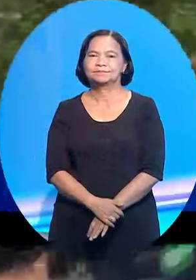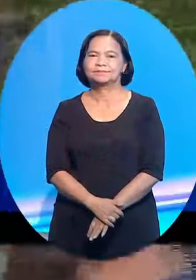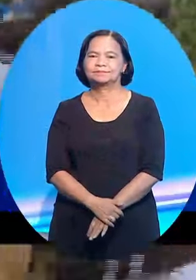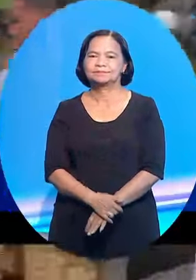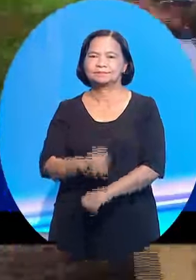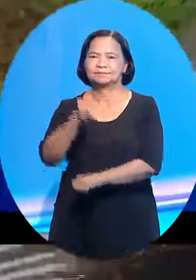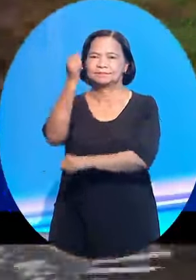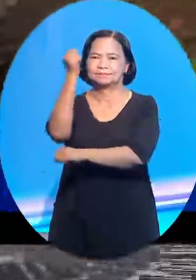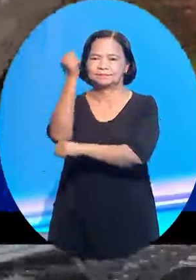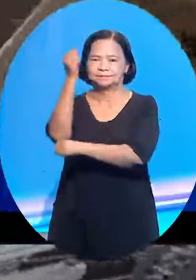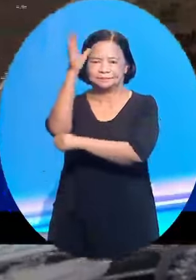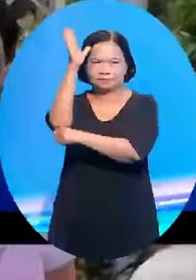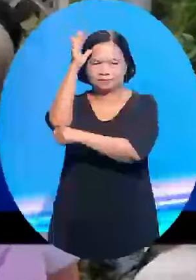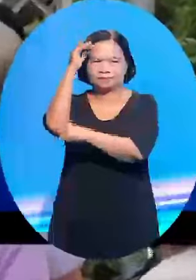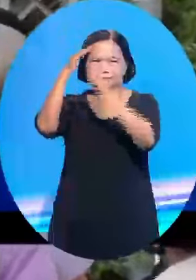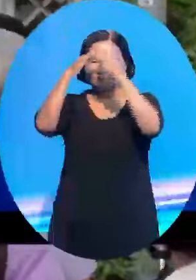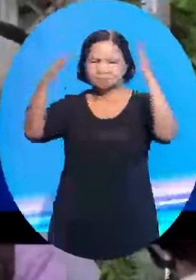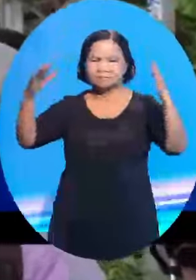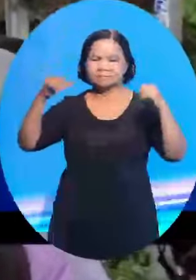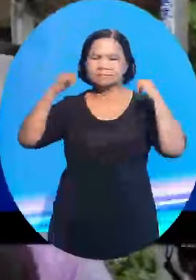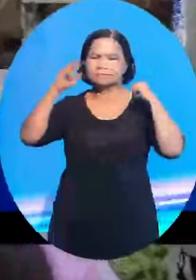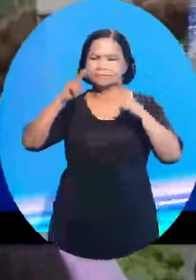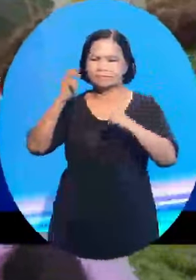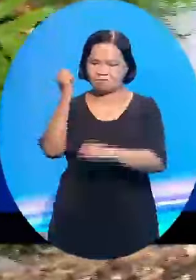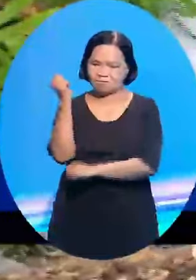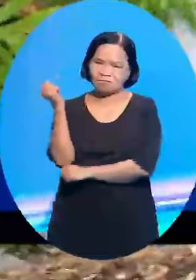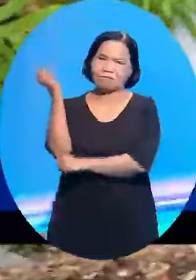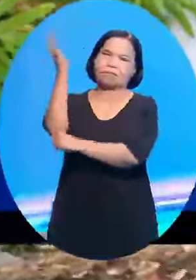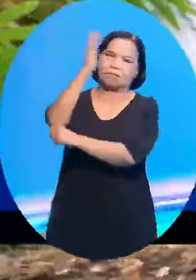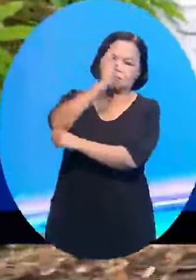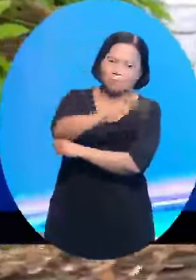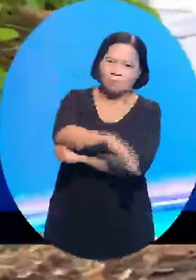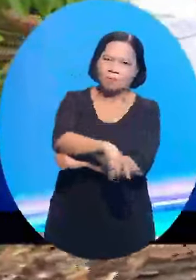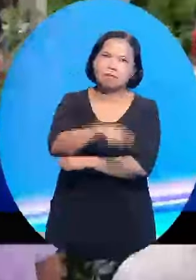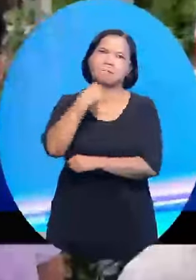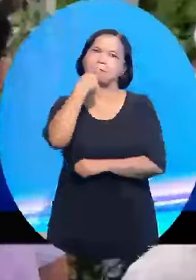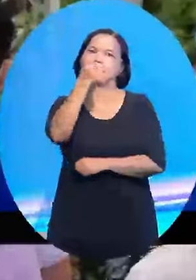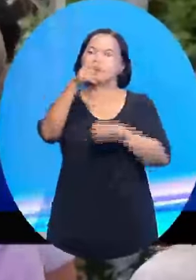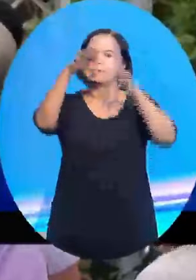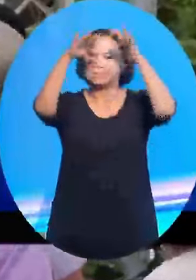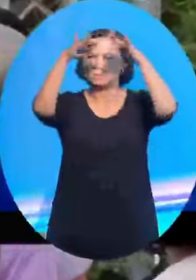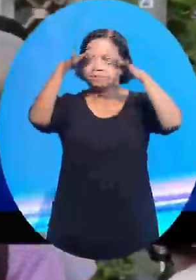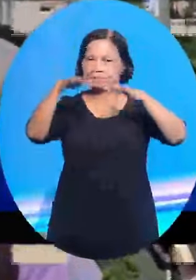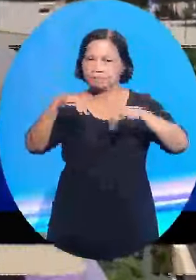Cây xanh trong trường Trần Văn Ơn bật gốc cảnh báo về an toàn khi mùa mưa sắp tới.